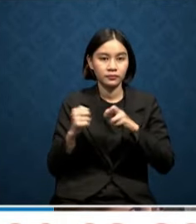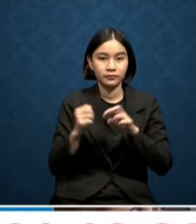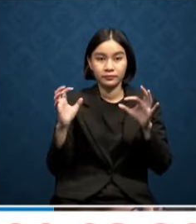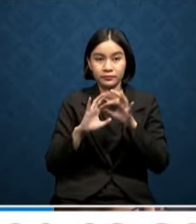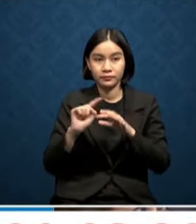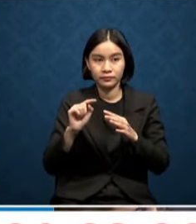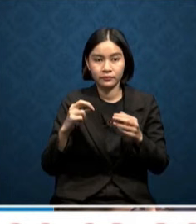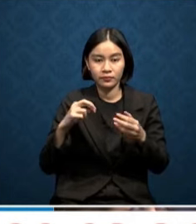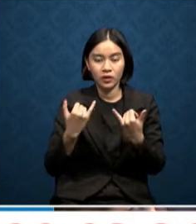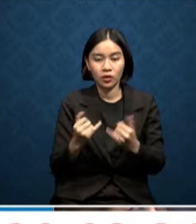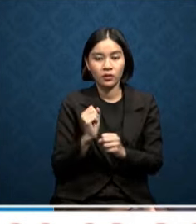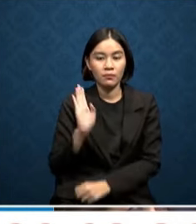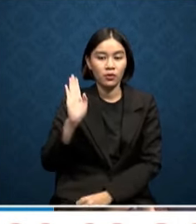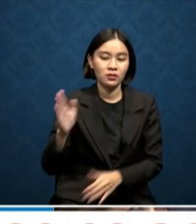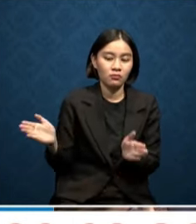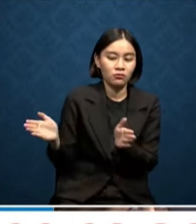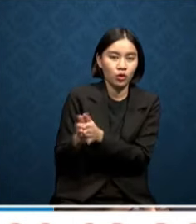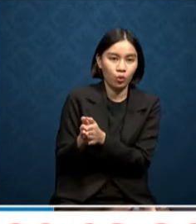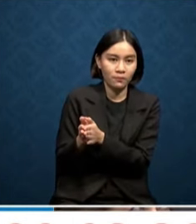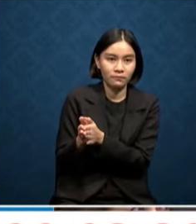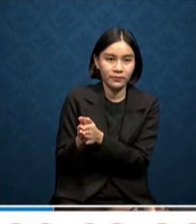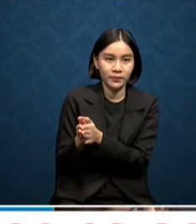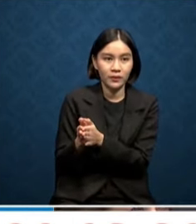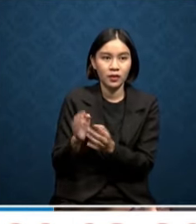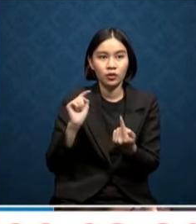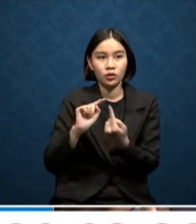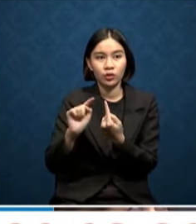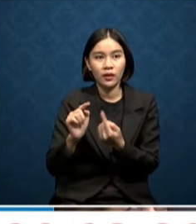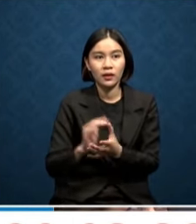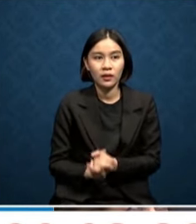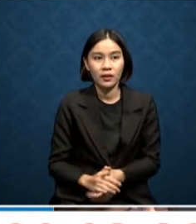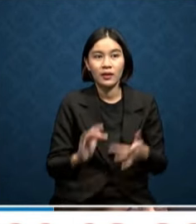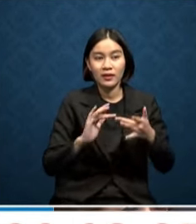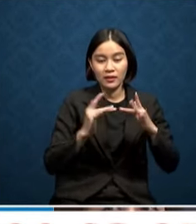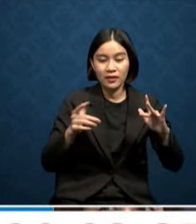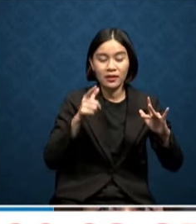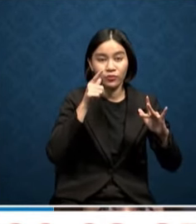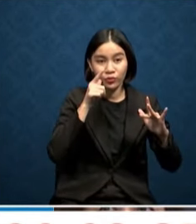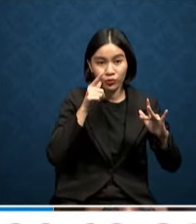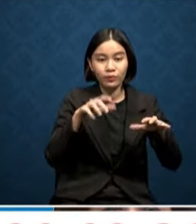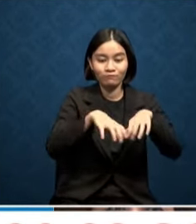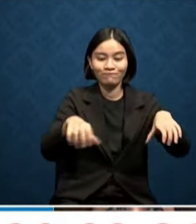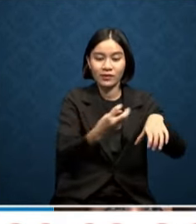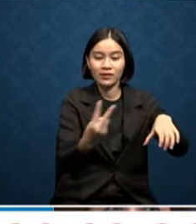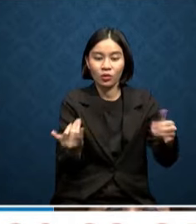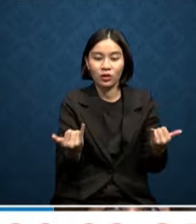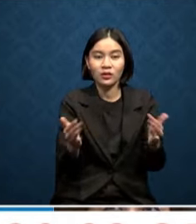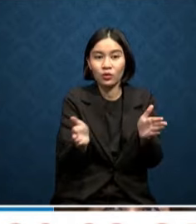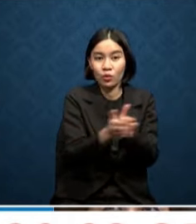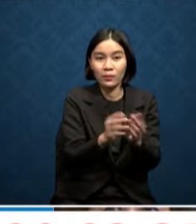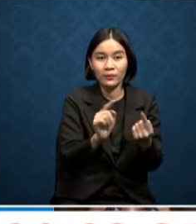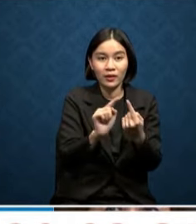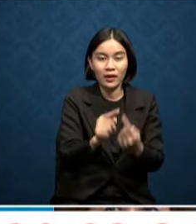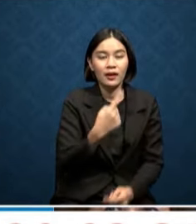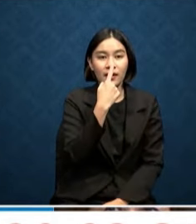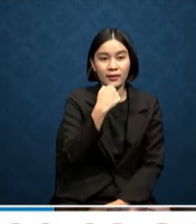การควบรวมกิจการโทรคมนาคมระหว่างค่ายอินเทอร์เน็ตยักษ์ใหญ่ 2ค่ายนะคะก็คือค่าย